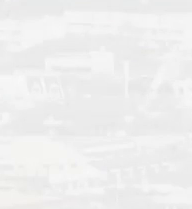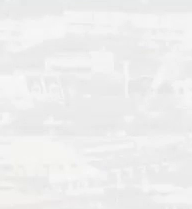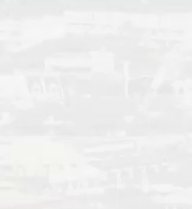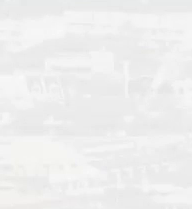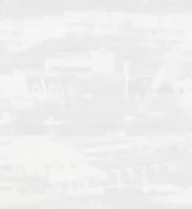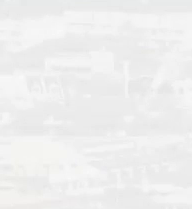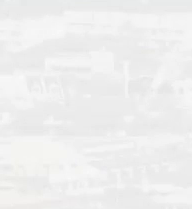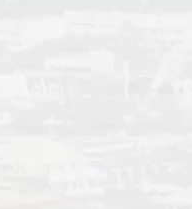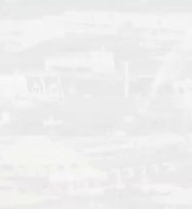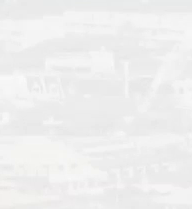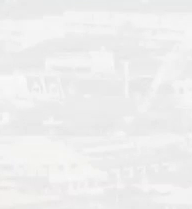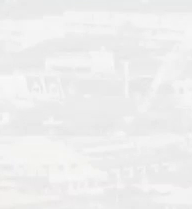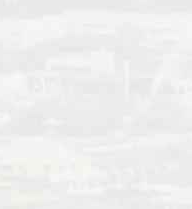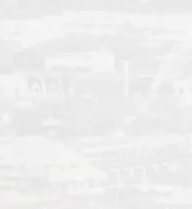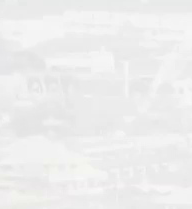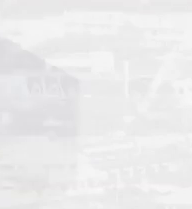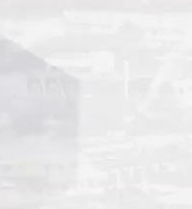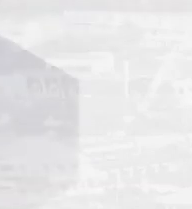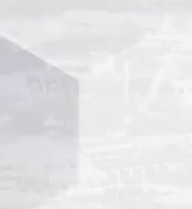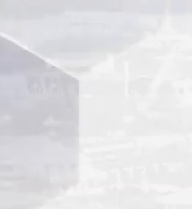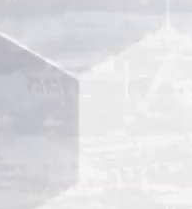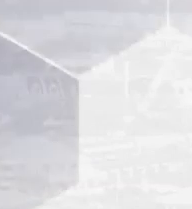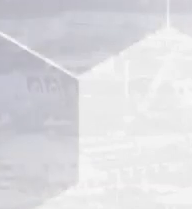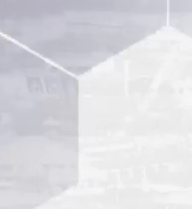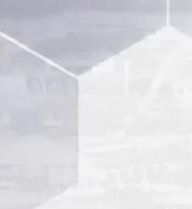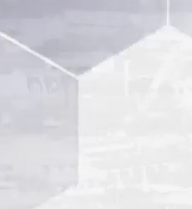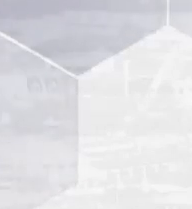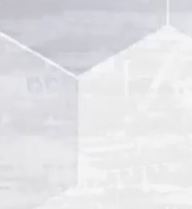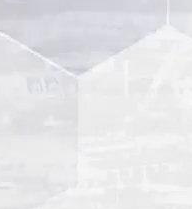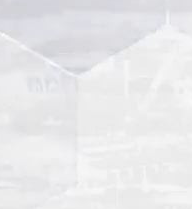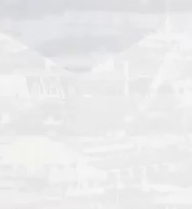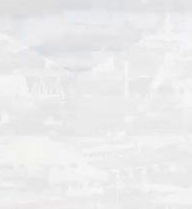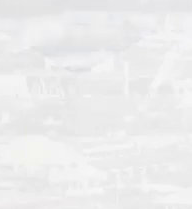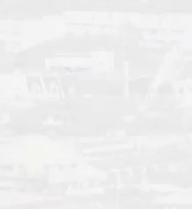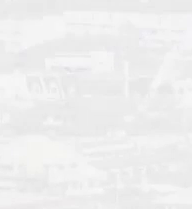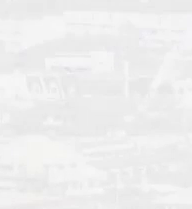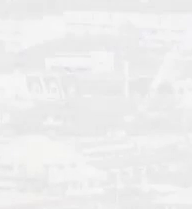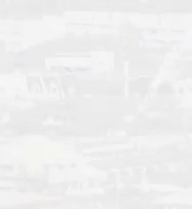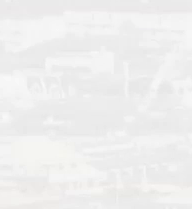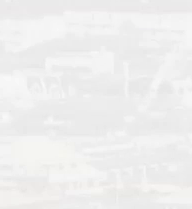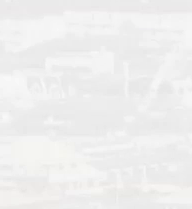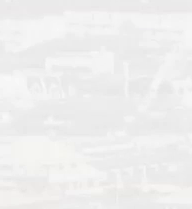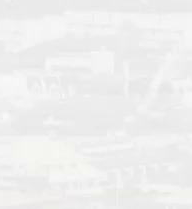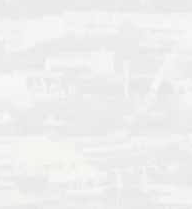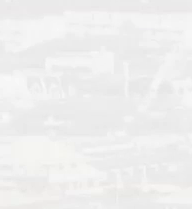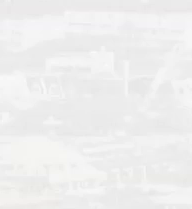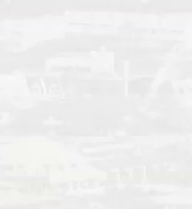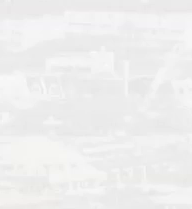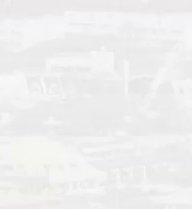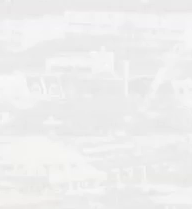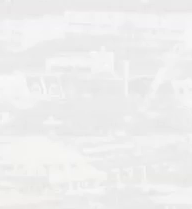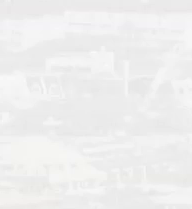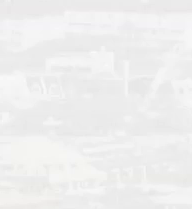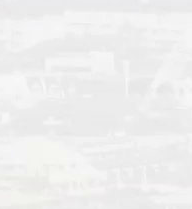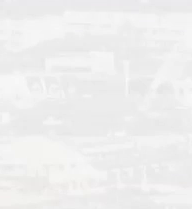ชมอยู่อีกมากมายค่ะและยังมีอีกหนึ่งช่องทางรับทำได้แบบสดๆทางFacebookเทรนไลน์นะคะนอกจากนี้แล้วยังมีอีกหลากหลายช่อง